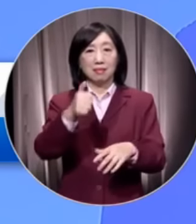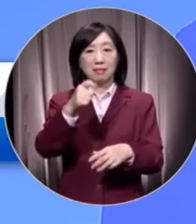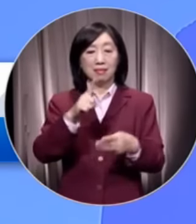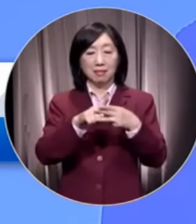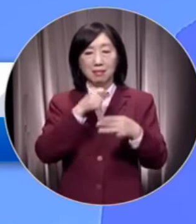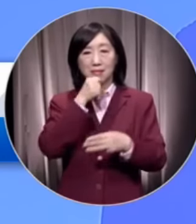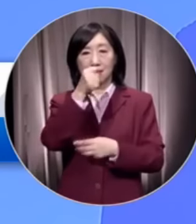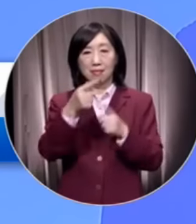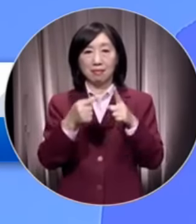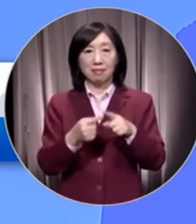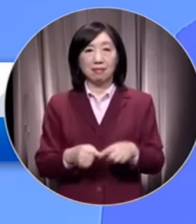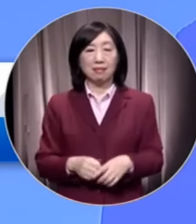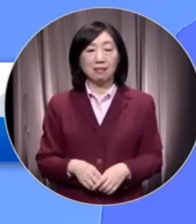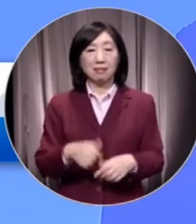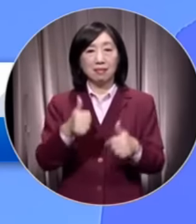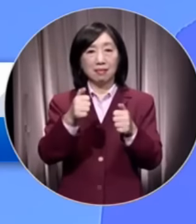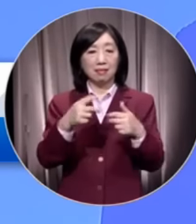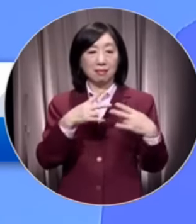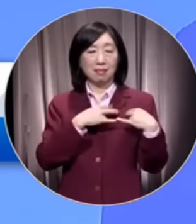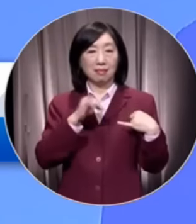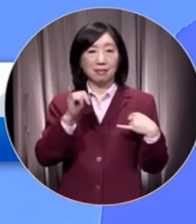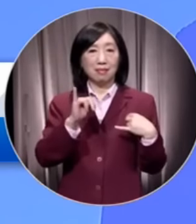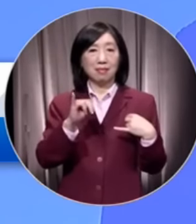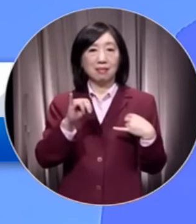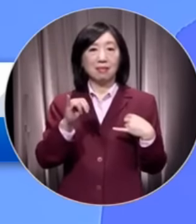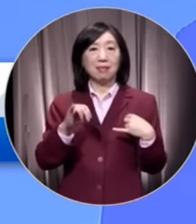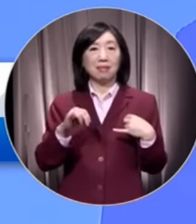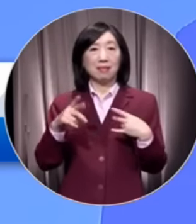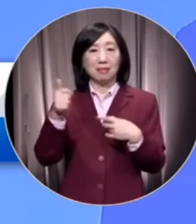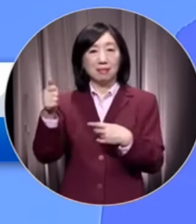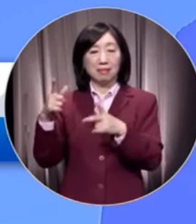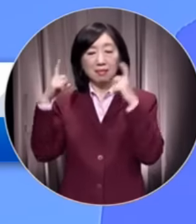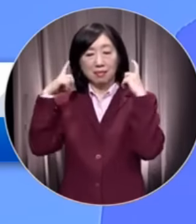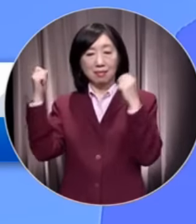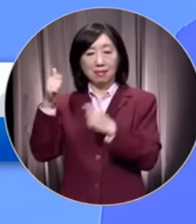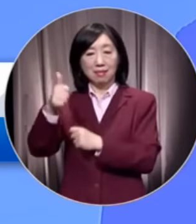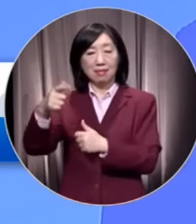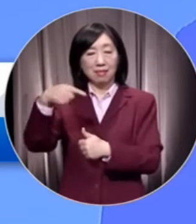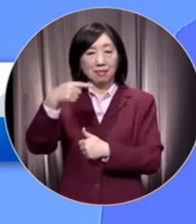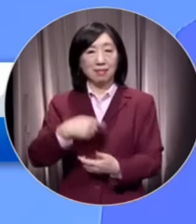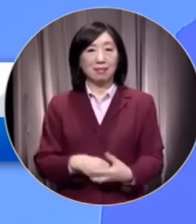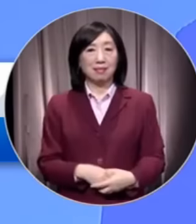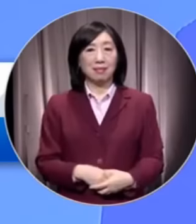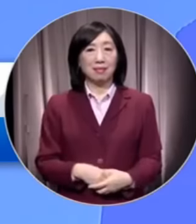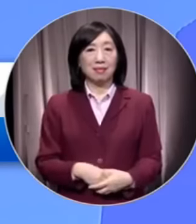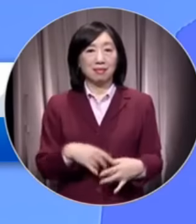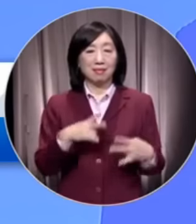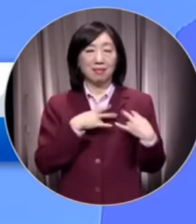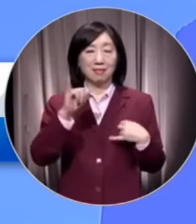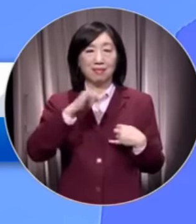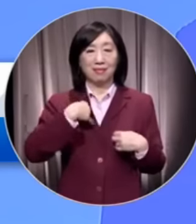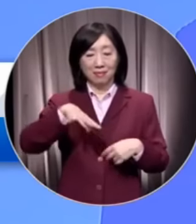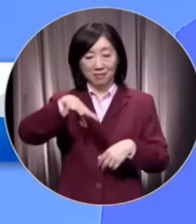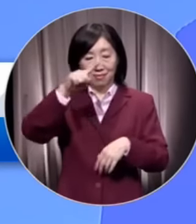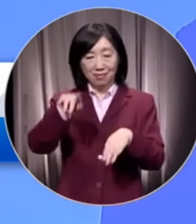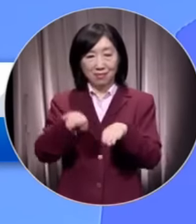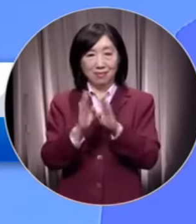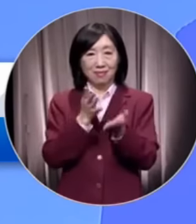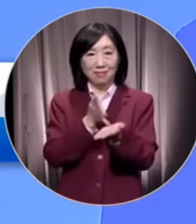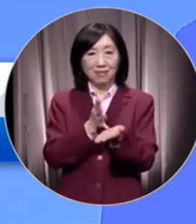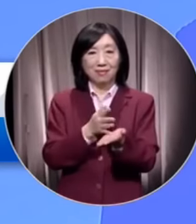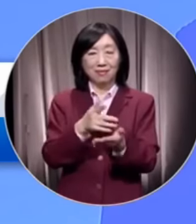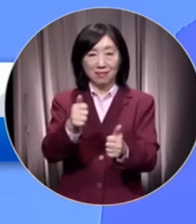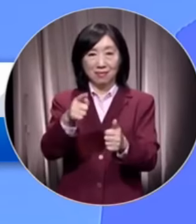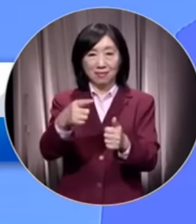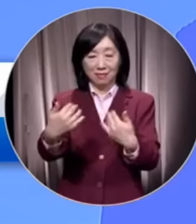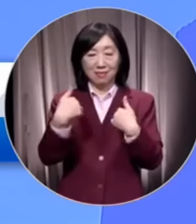谢蔡主席的提问，也谢谢宋主席的指教。蔡主席，我一开始就讲，谢谢您对国